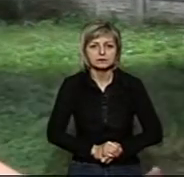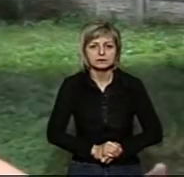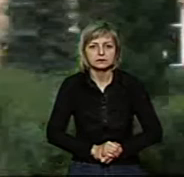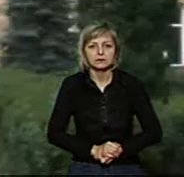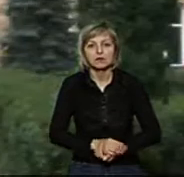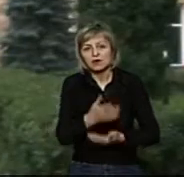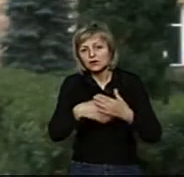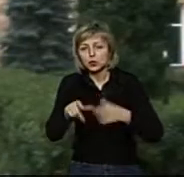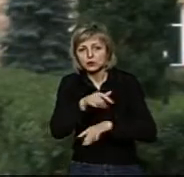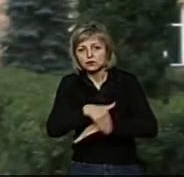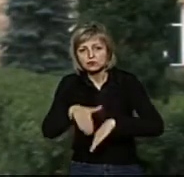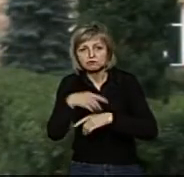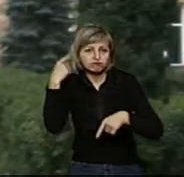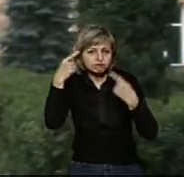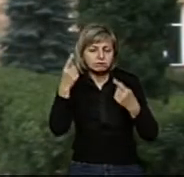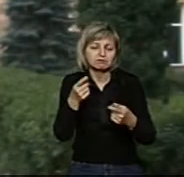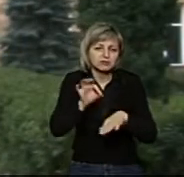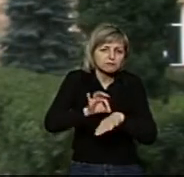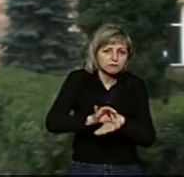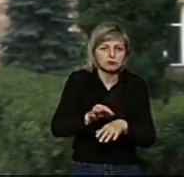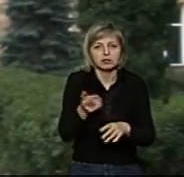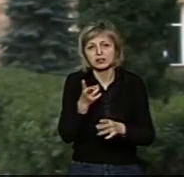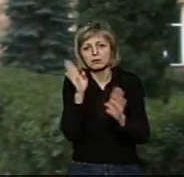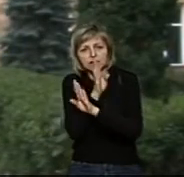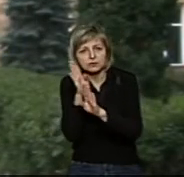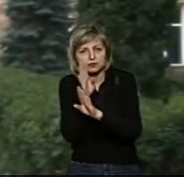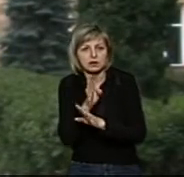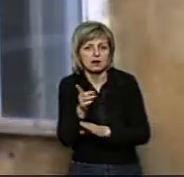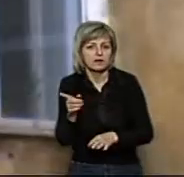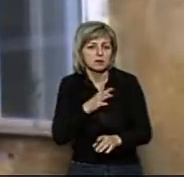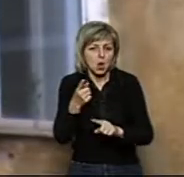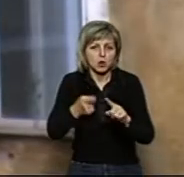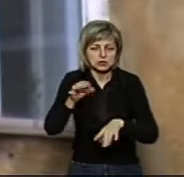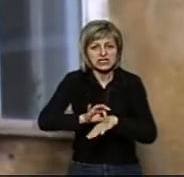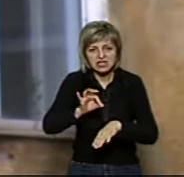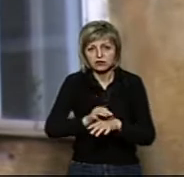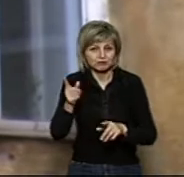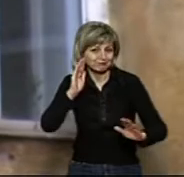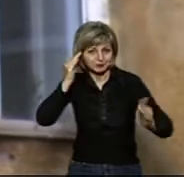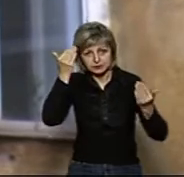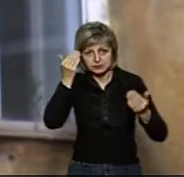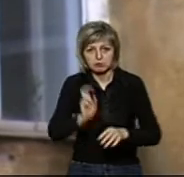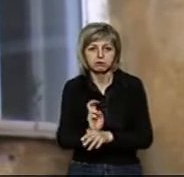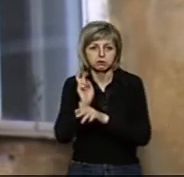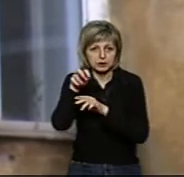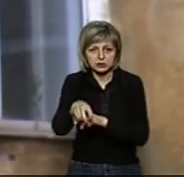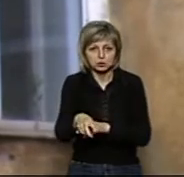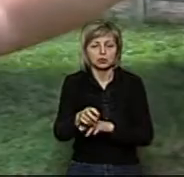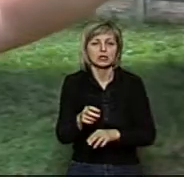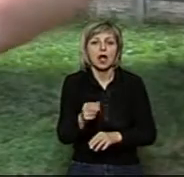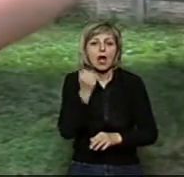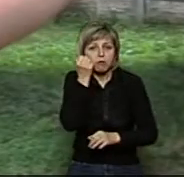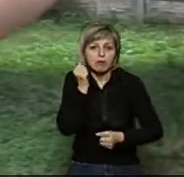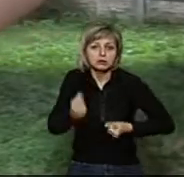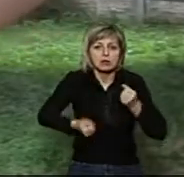свіже повітря було. Людина психічно хвора, було різке загострення. Щось йому голову стрельнуло. Ну, перескочить цю. Бабушка ж не може